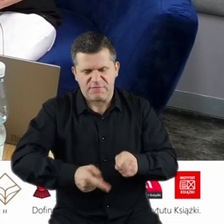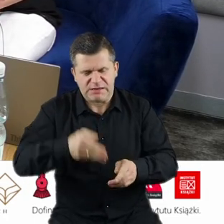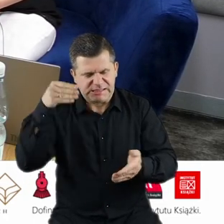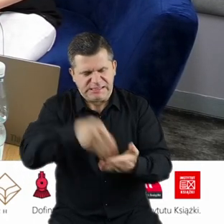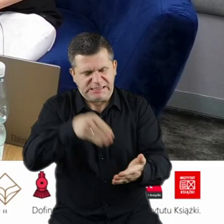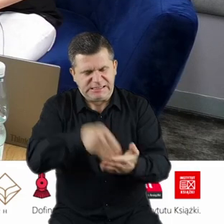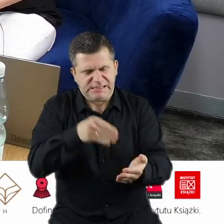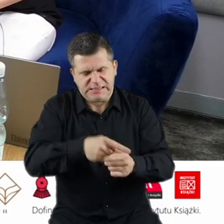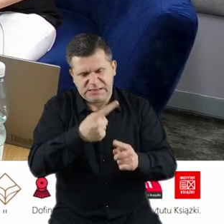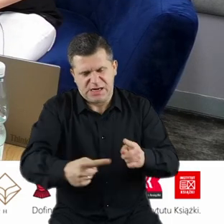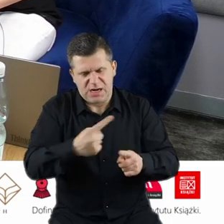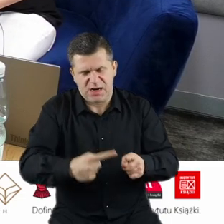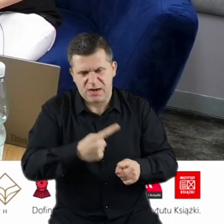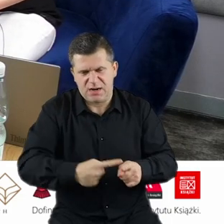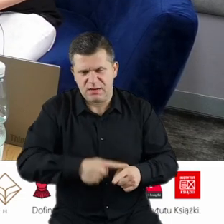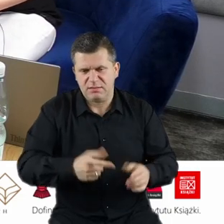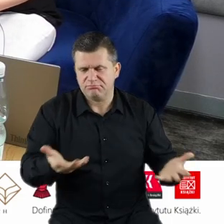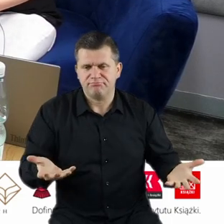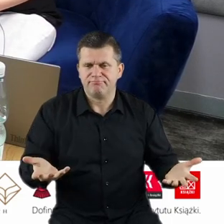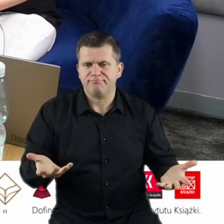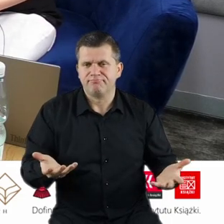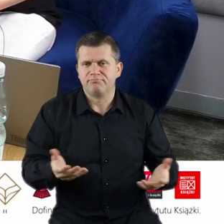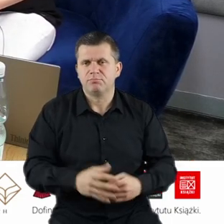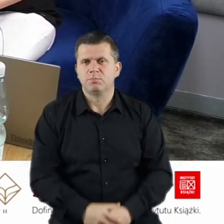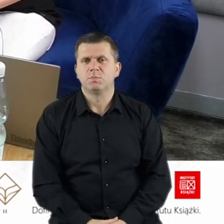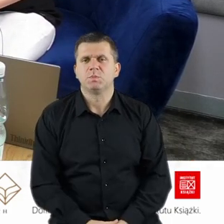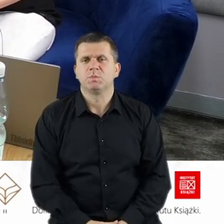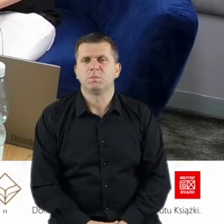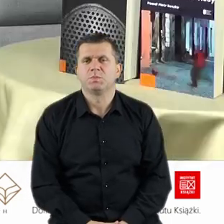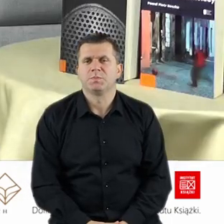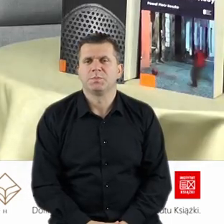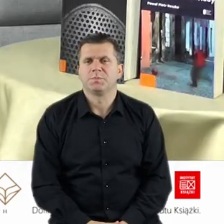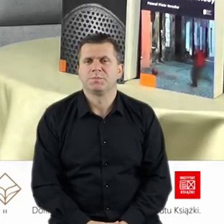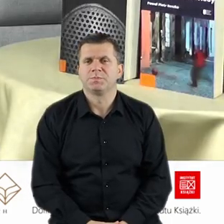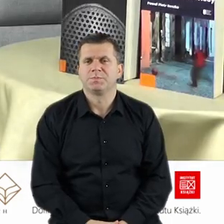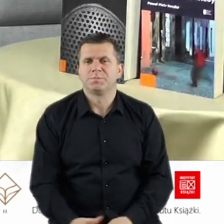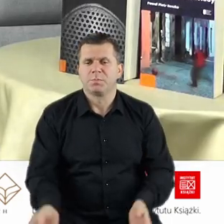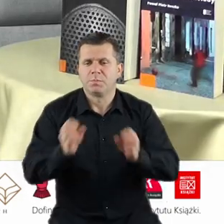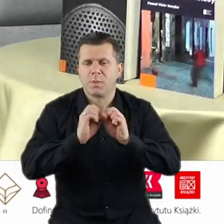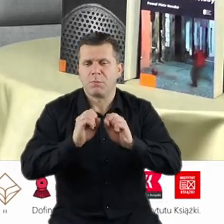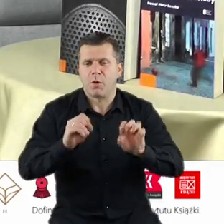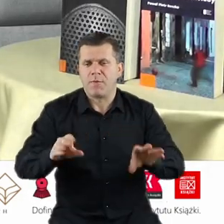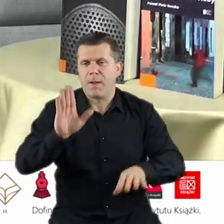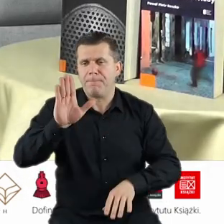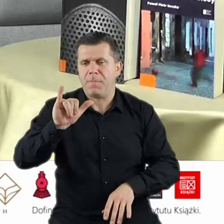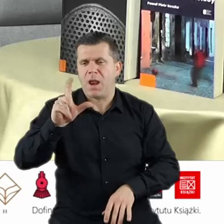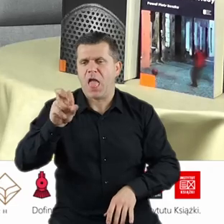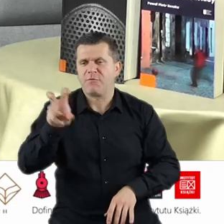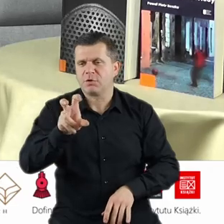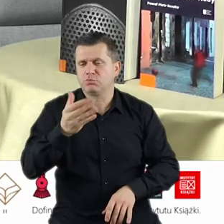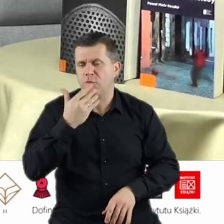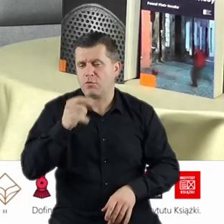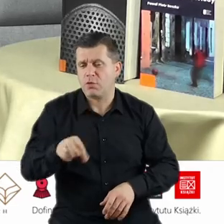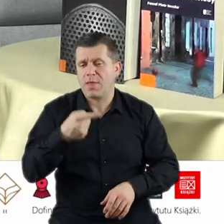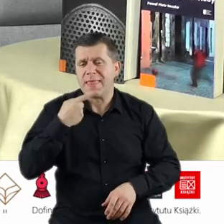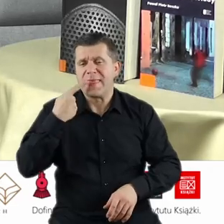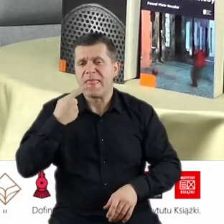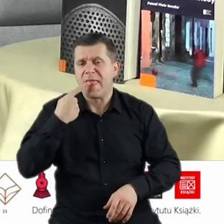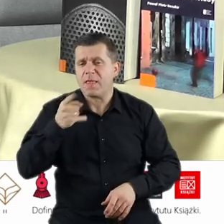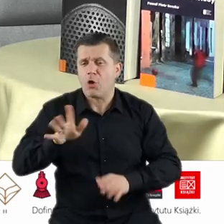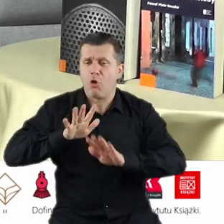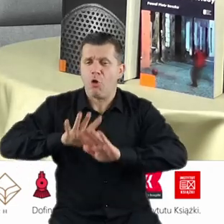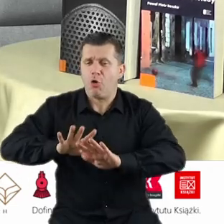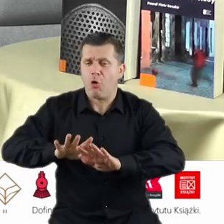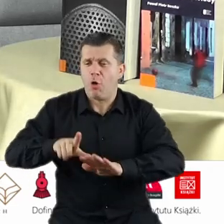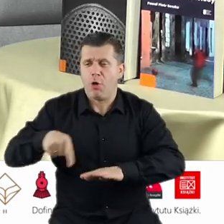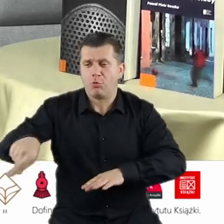jakąś formą wyparcia, oszukiwania samego siebie? Tak, oczywiście. Profesor Bilewicz o tym mówi w mojej książce. No to jest